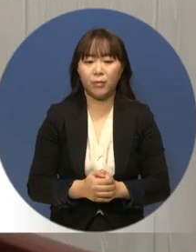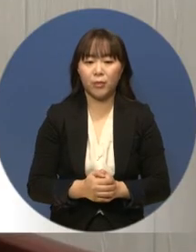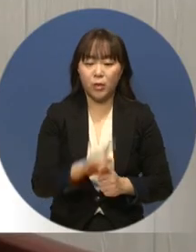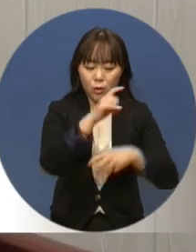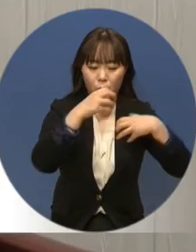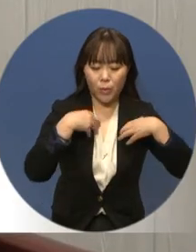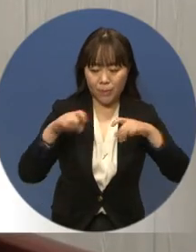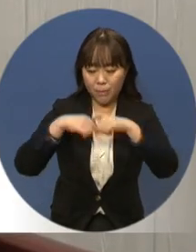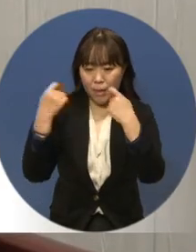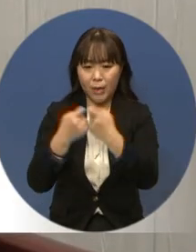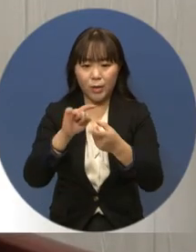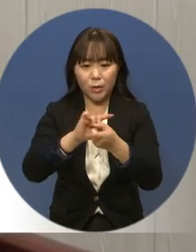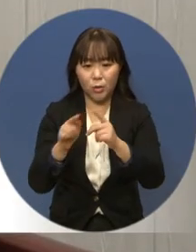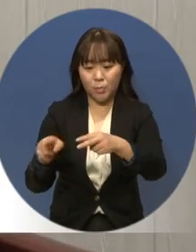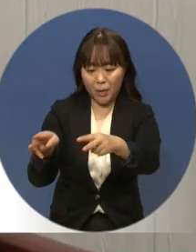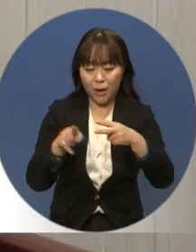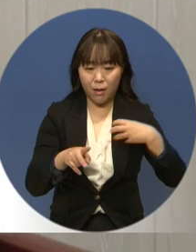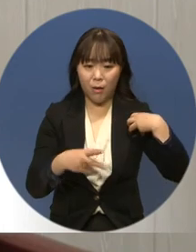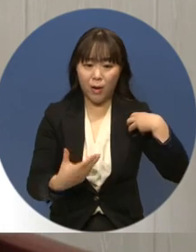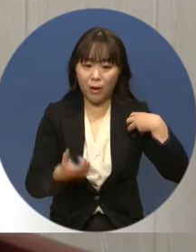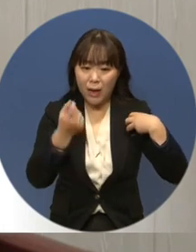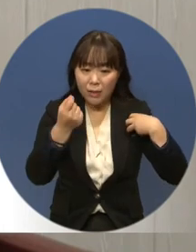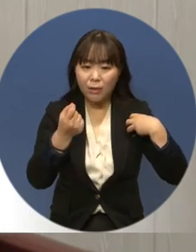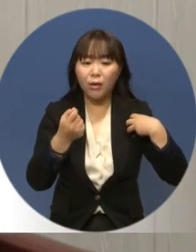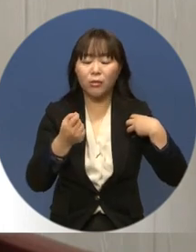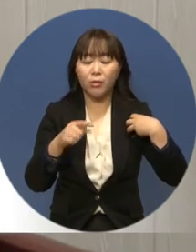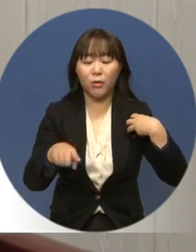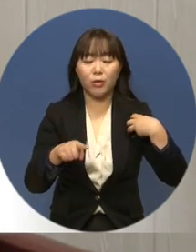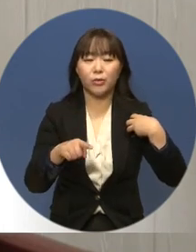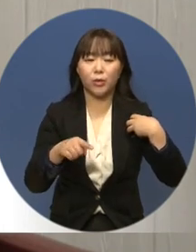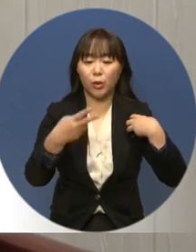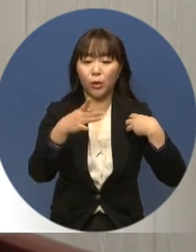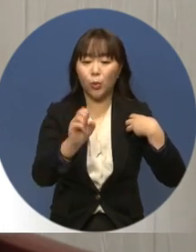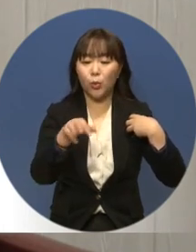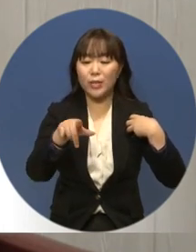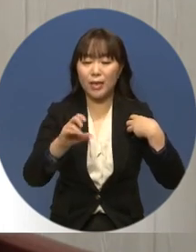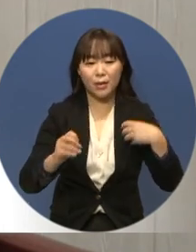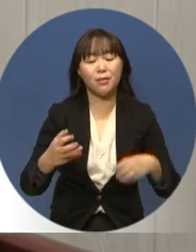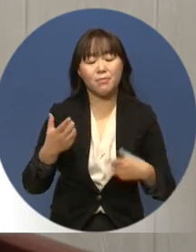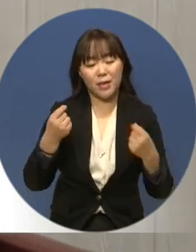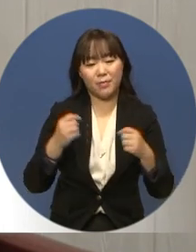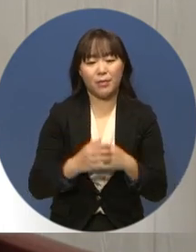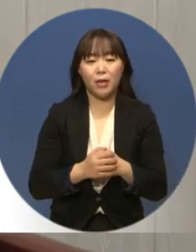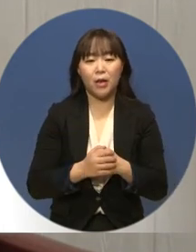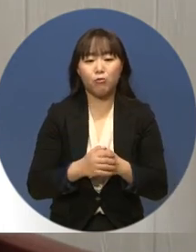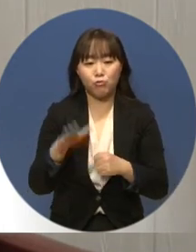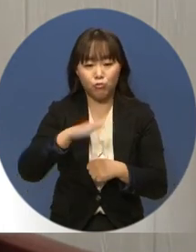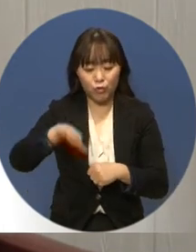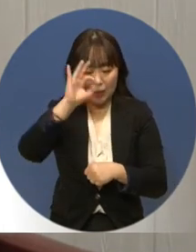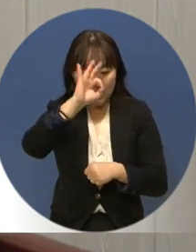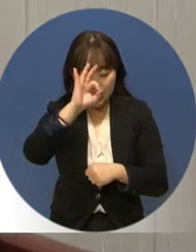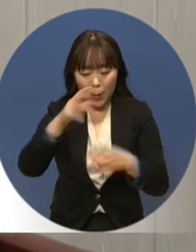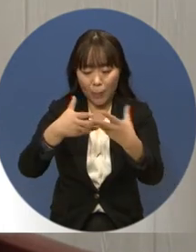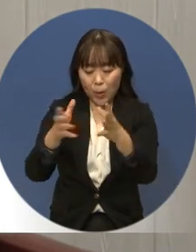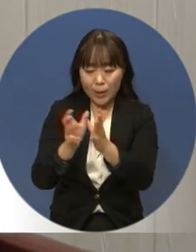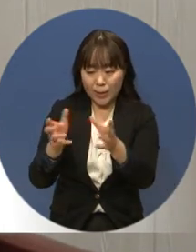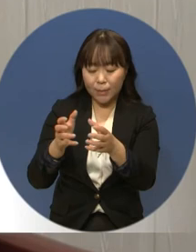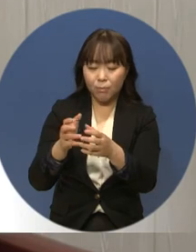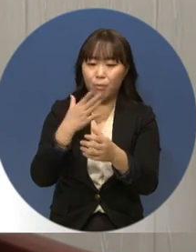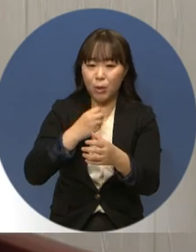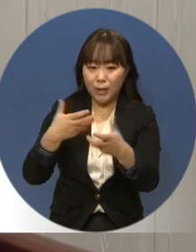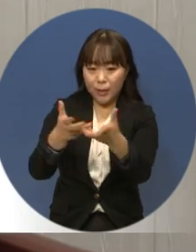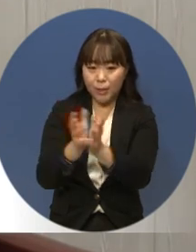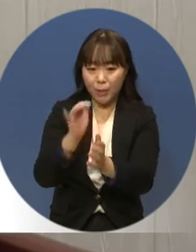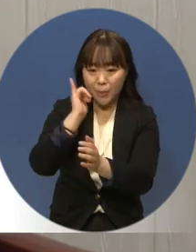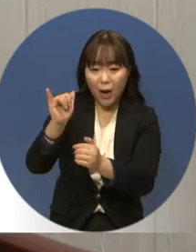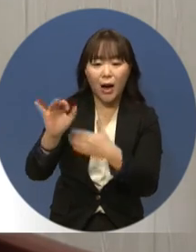민의 교량장 역할을 하는 그런 역할들을 우리 통장들이 하고 있죠. 우리가 그걸 발굴을 해서 복지팀에 연락만